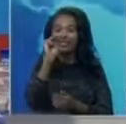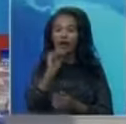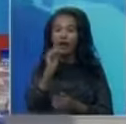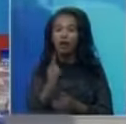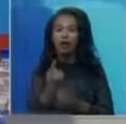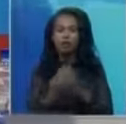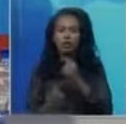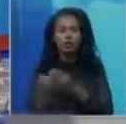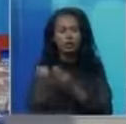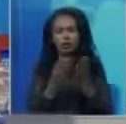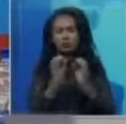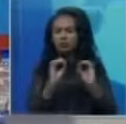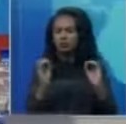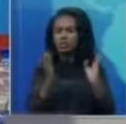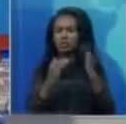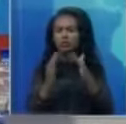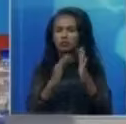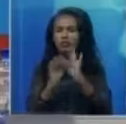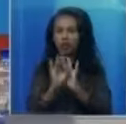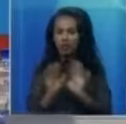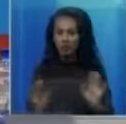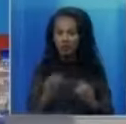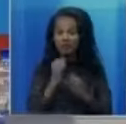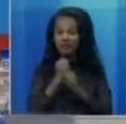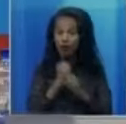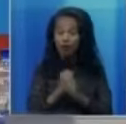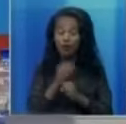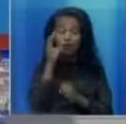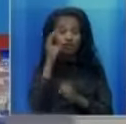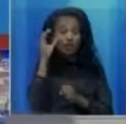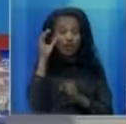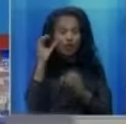የለበትም። ስራውን የቻይና ኩባንያ